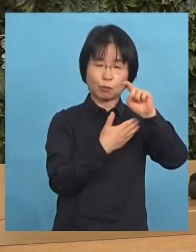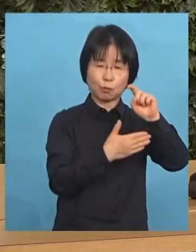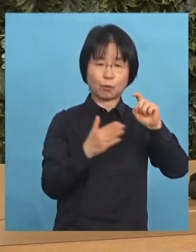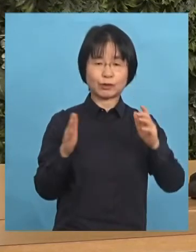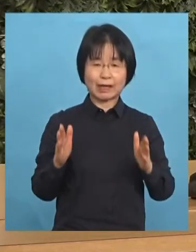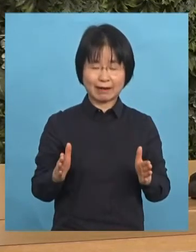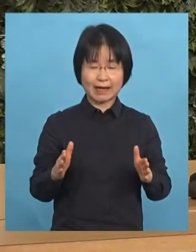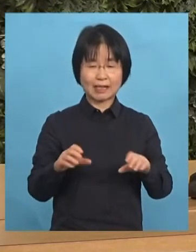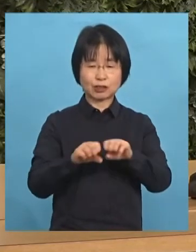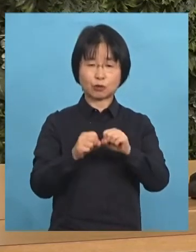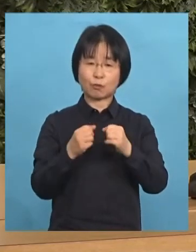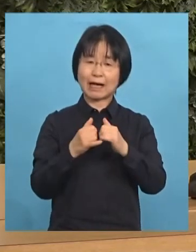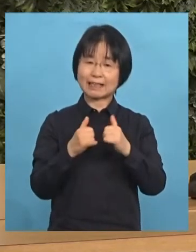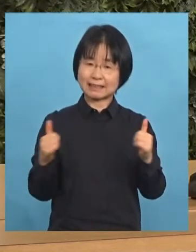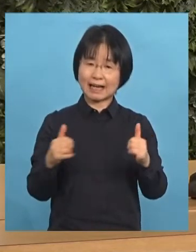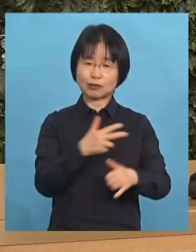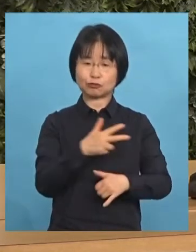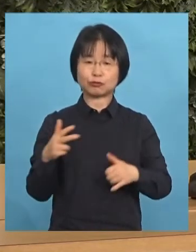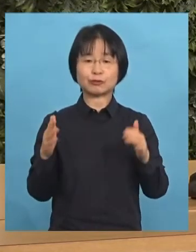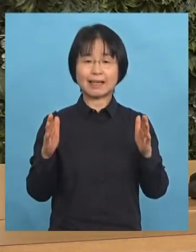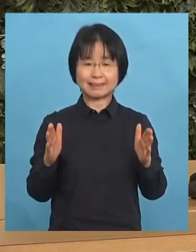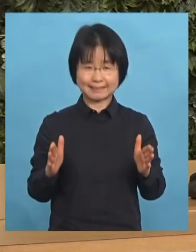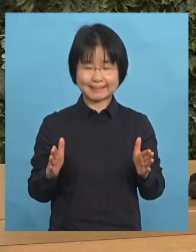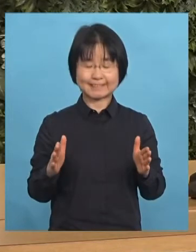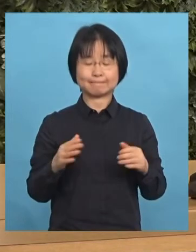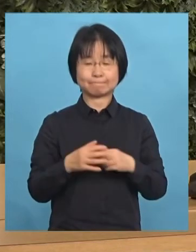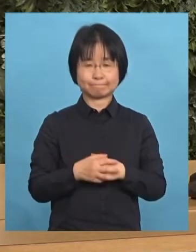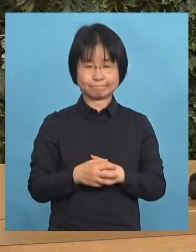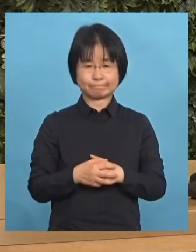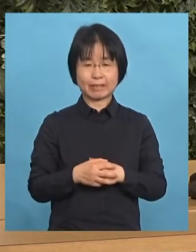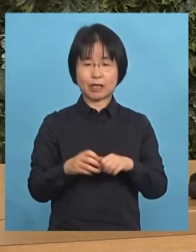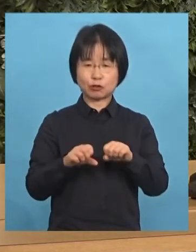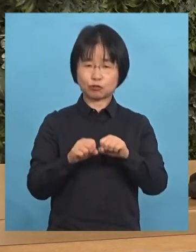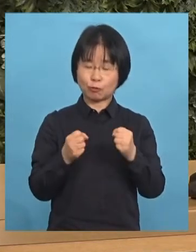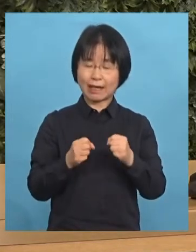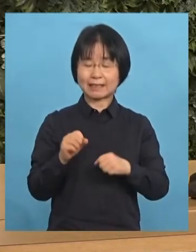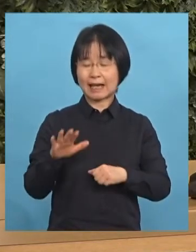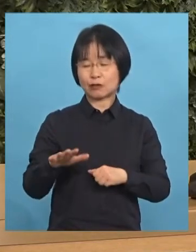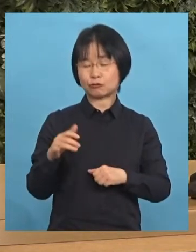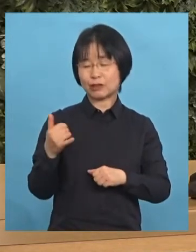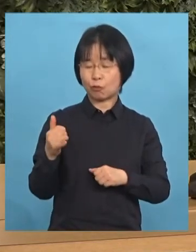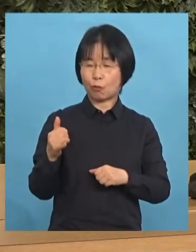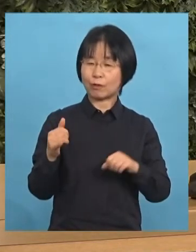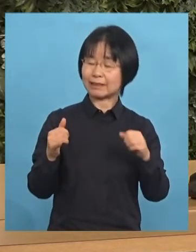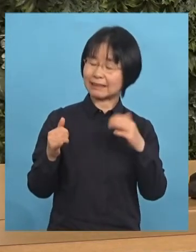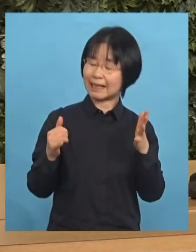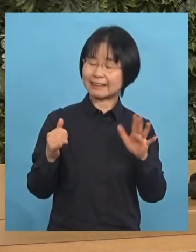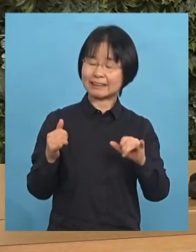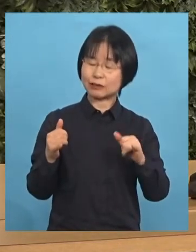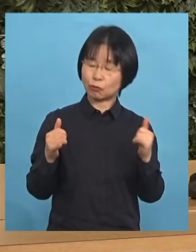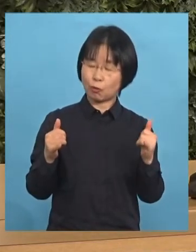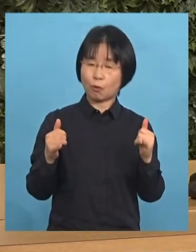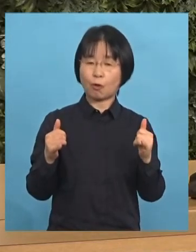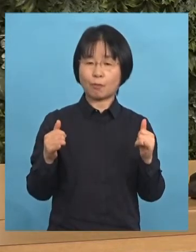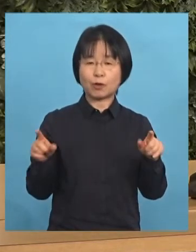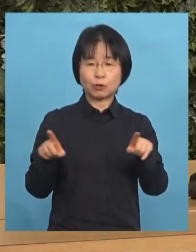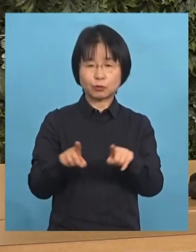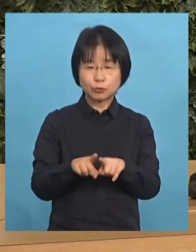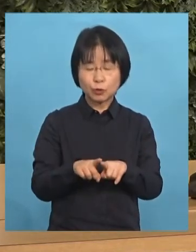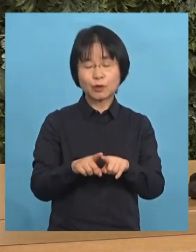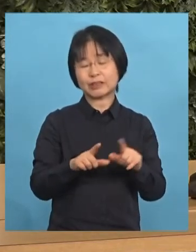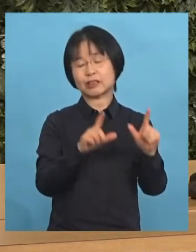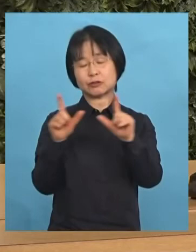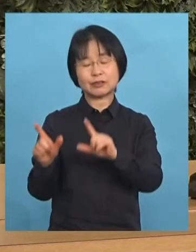9日は障害者週間となっています。障害のある人もない人も共に暮らすために